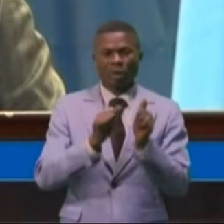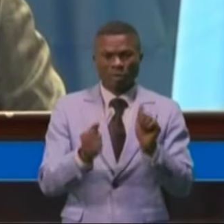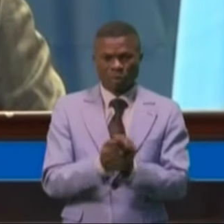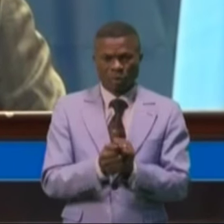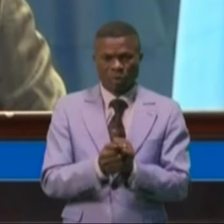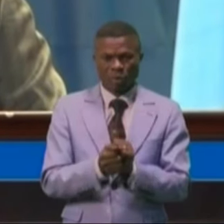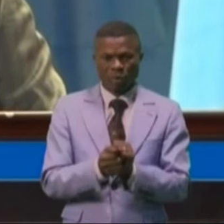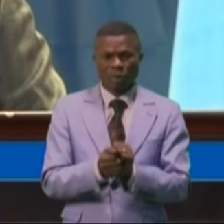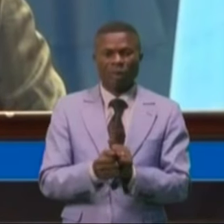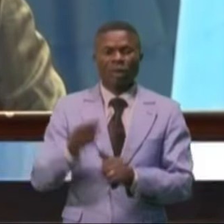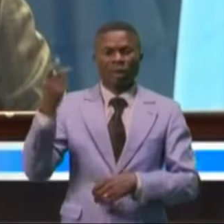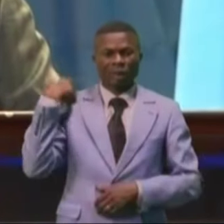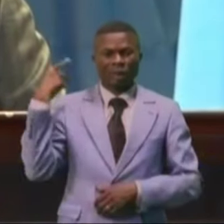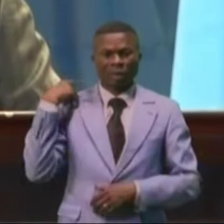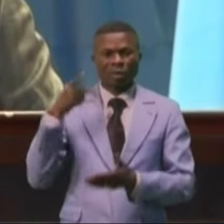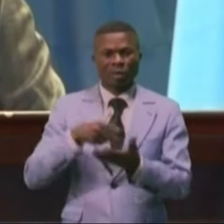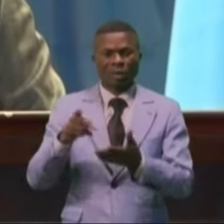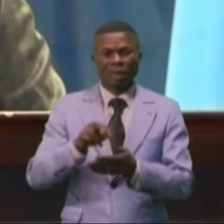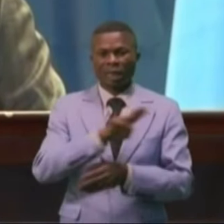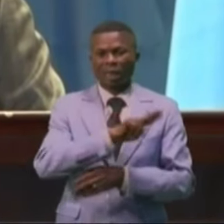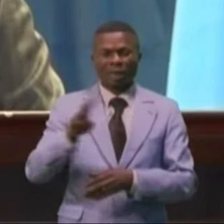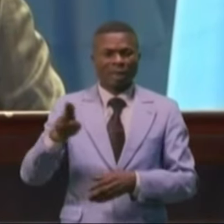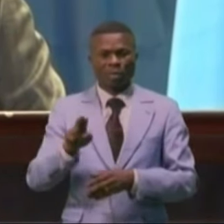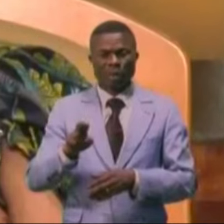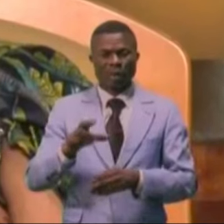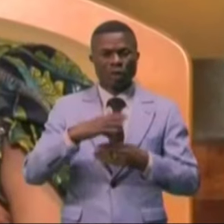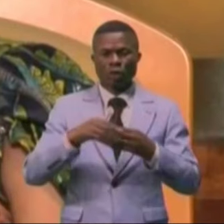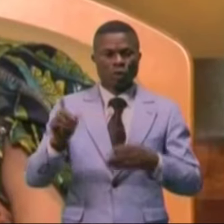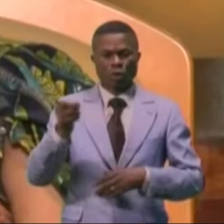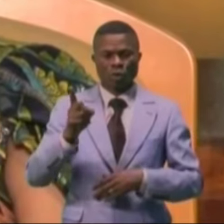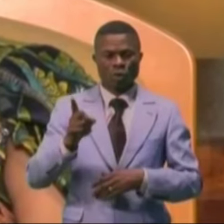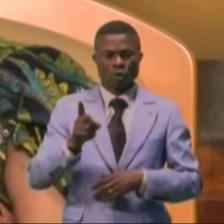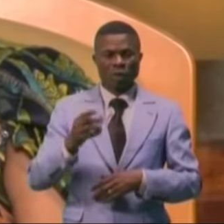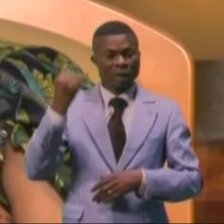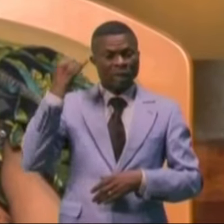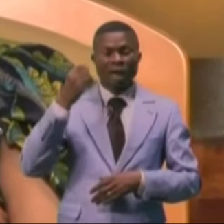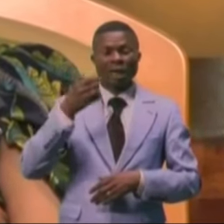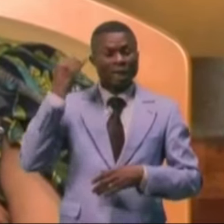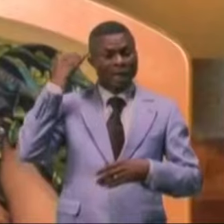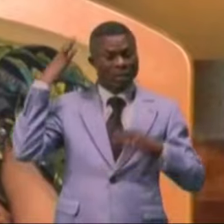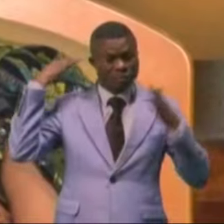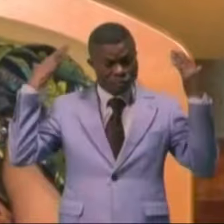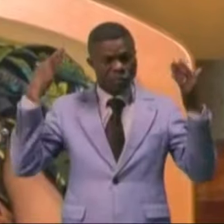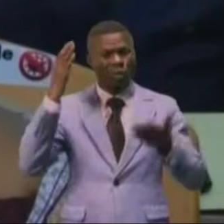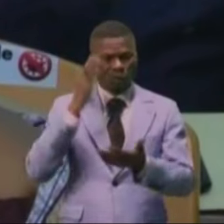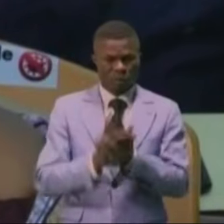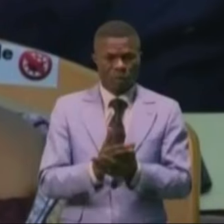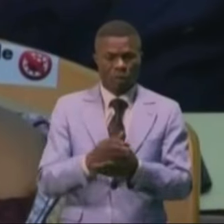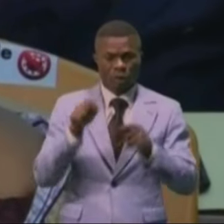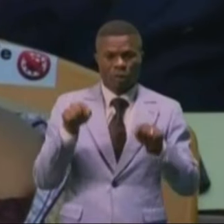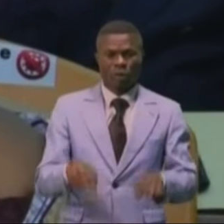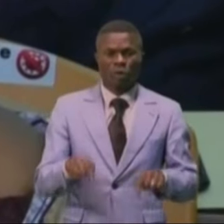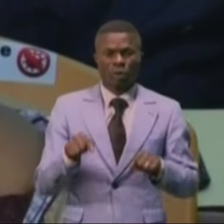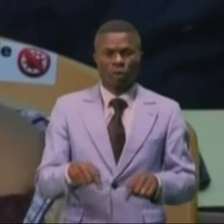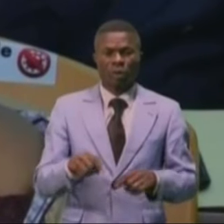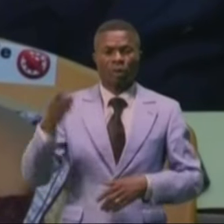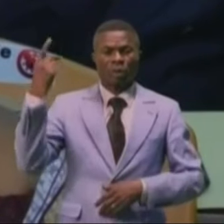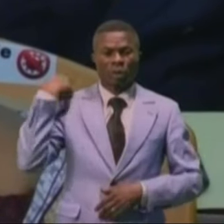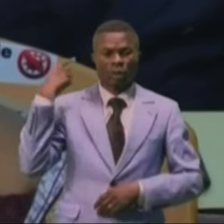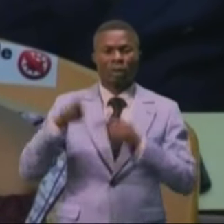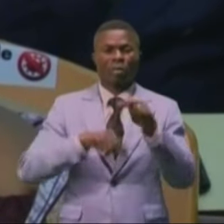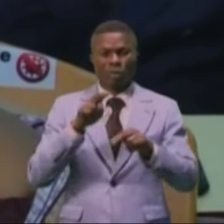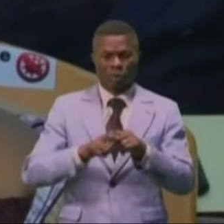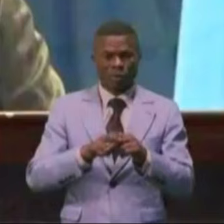que les députés gagnent 21 000 $. Cette chanson doit disparaître car aujourd'hui, les députés,